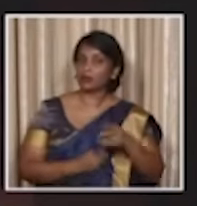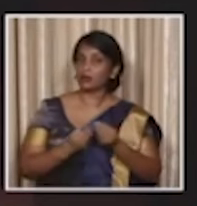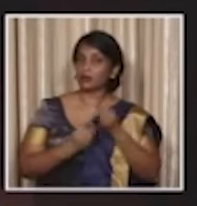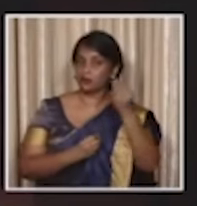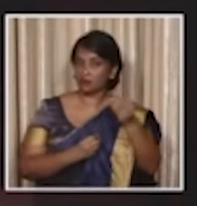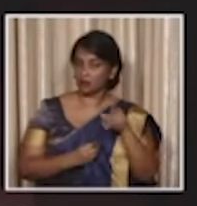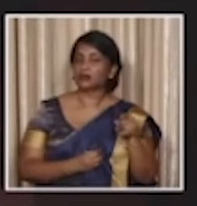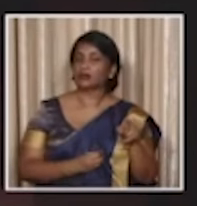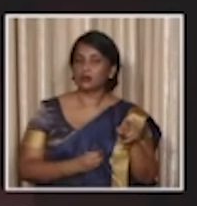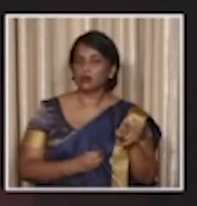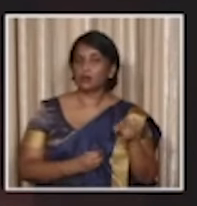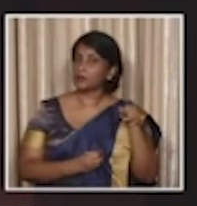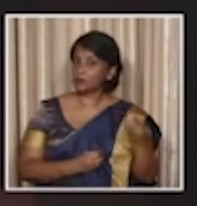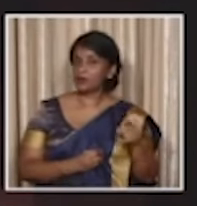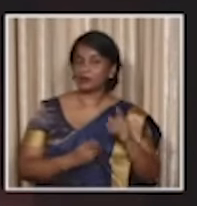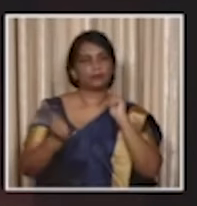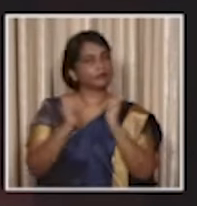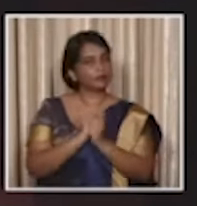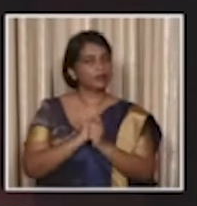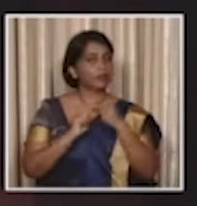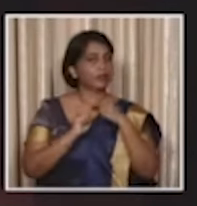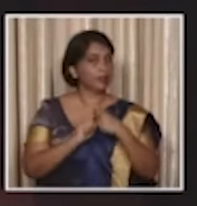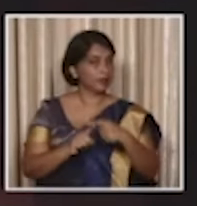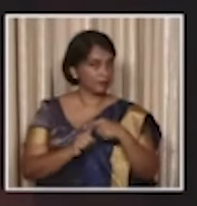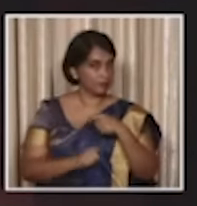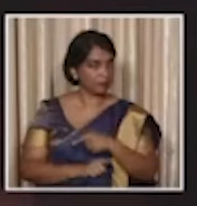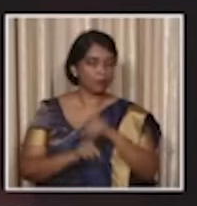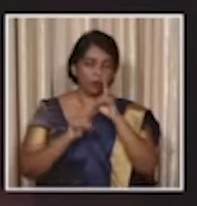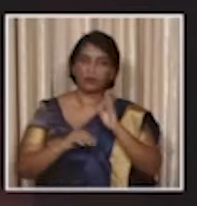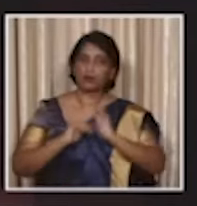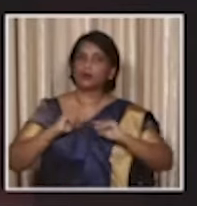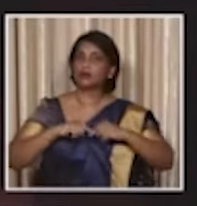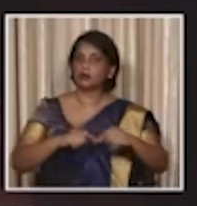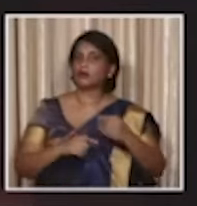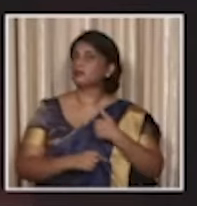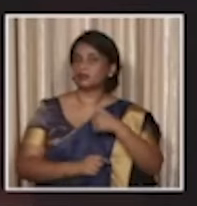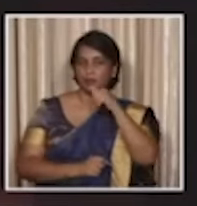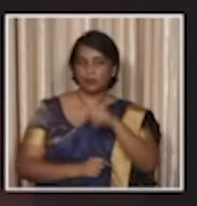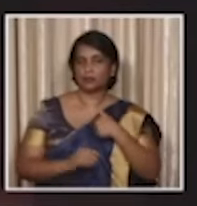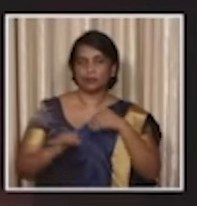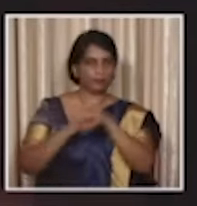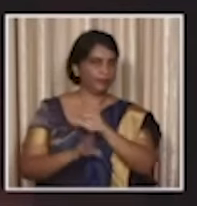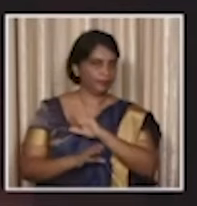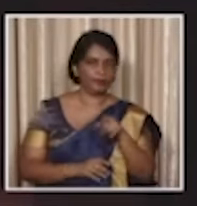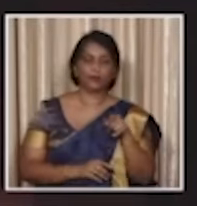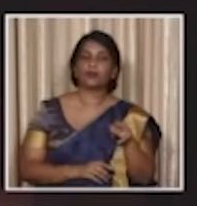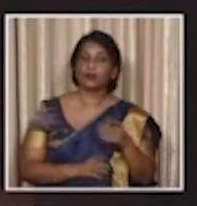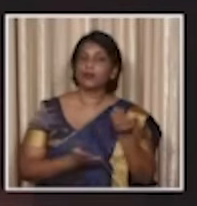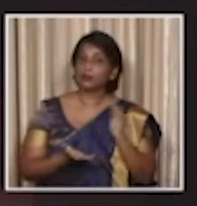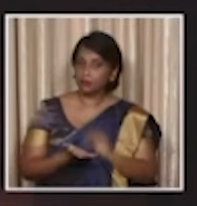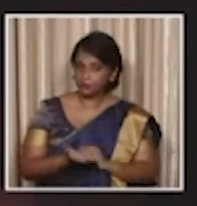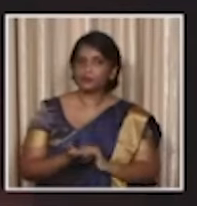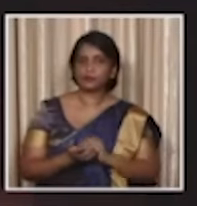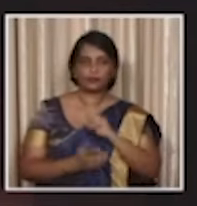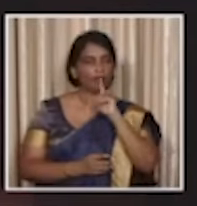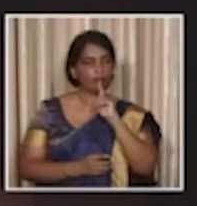තියෙන ඔය පරිවර්තන ටාගට්ස් වලට ඒව ක්‍රියාත්මක කරන්න අපි කිසිසේත්ම බැඳිලා නැහැ. නැවතත් වර